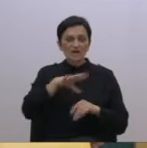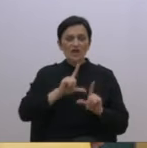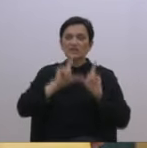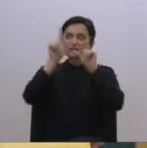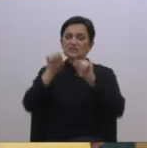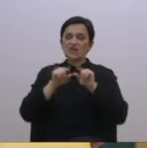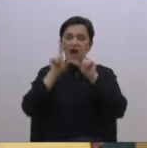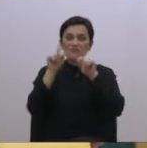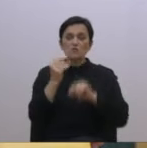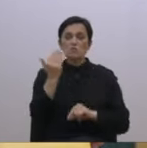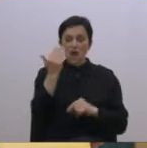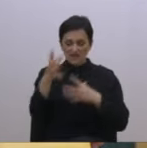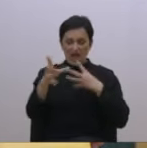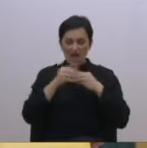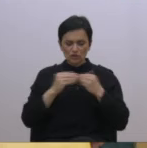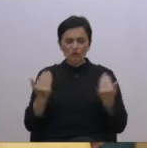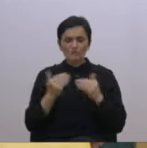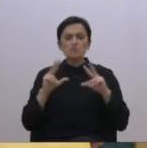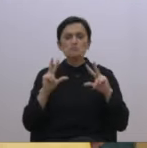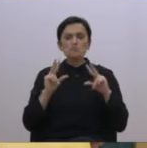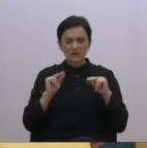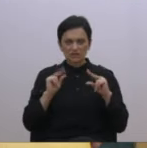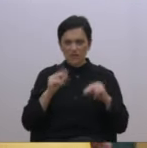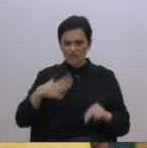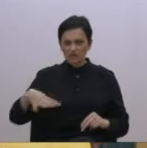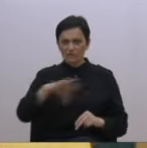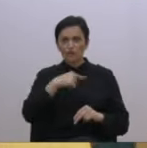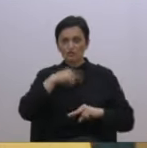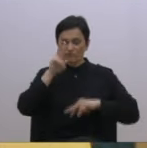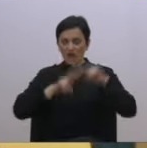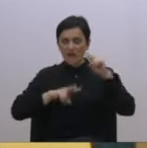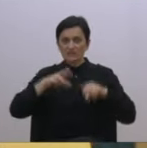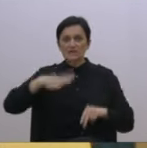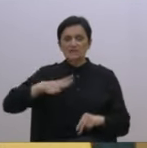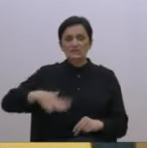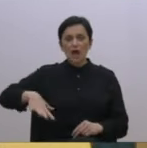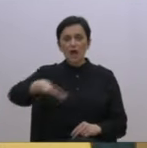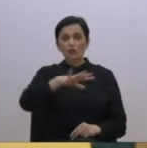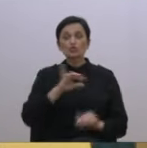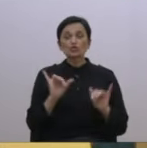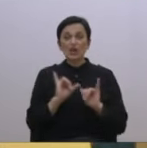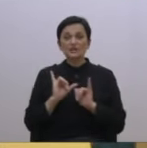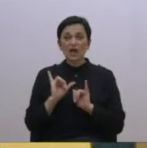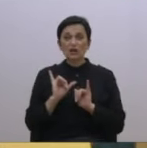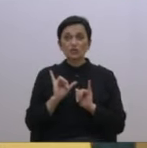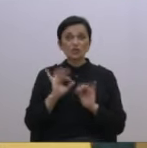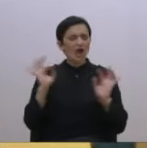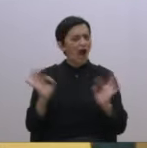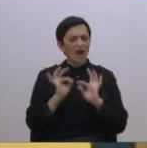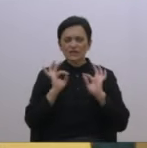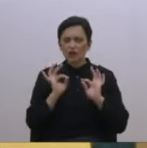და მათთან ერთად ვიცხოვრებთ ბედნიერ ქვეყანაში. ჩვენ ავაშენებთ საქართველოს, სადაც